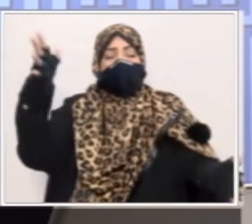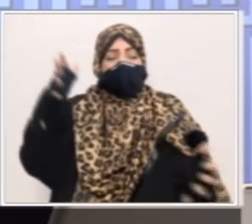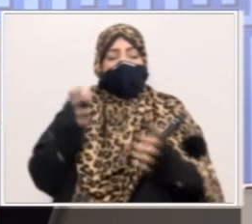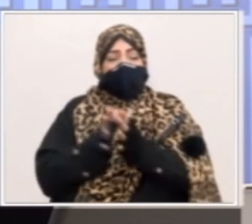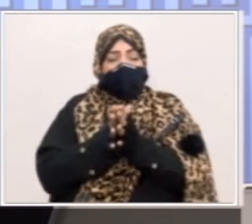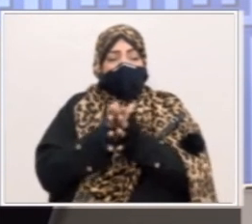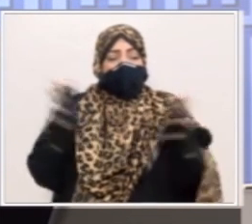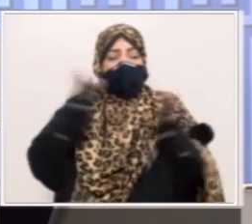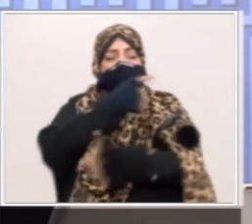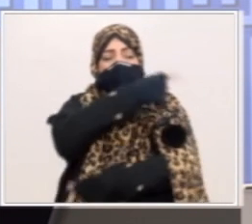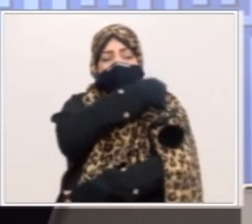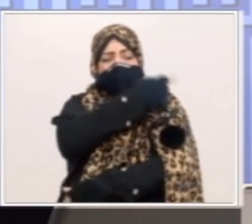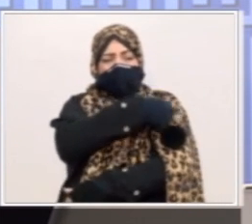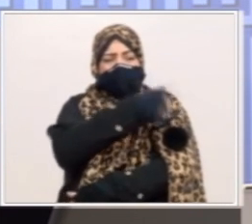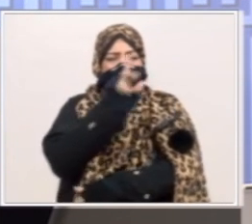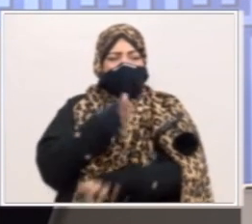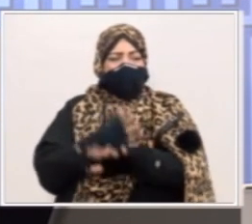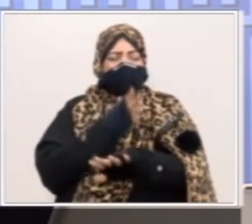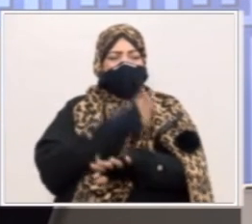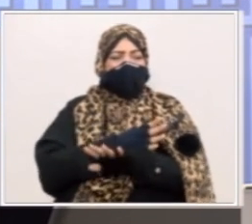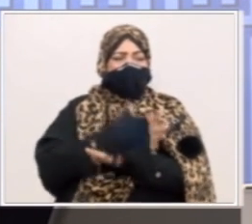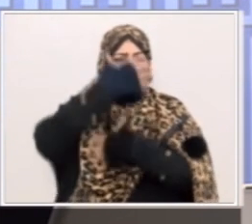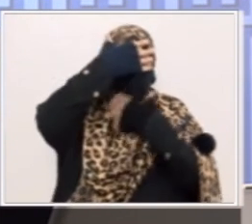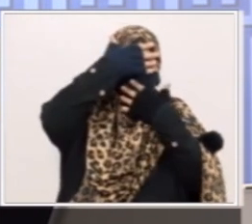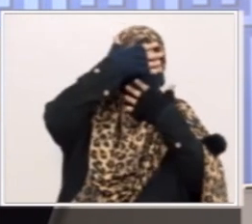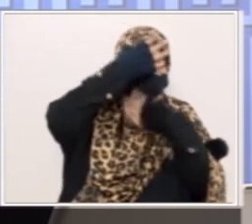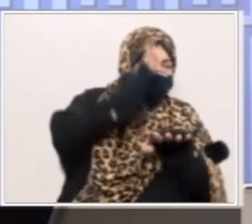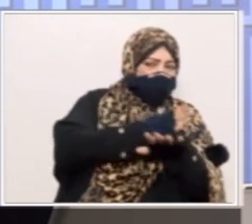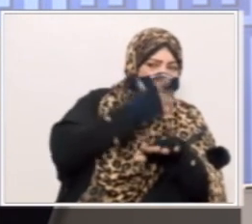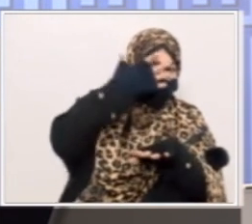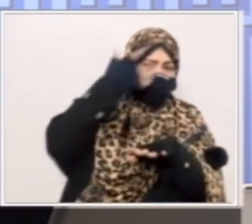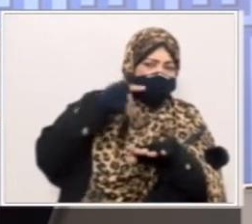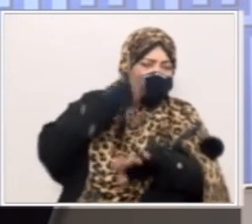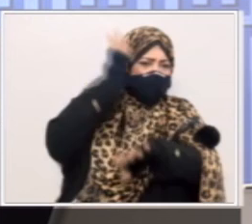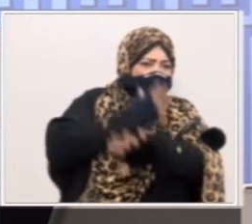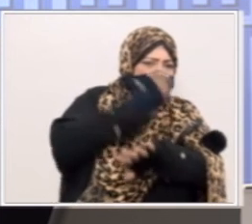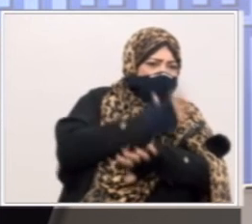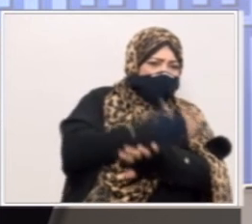أخاك بما يكره، يعني أنت لما تتكلم مع شخص ثاني عن شخص آخر